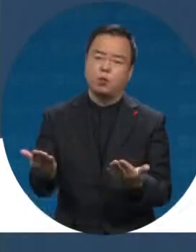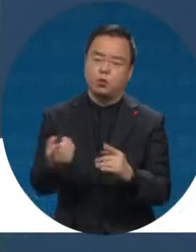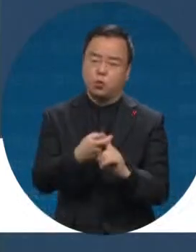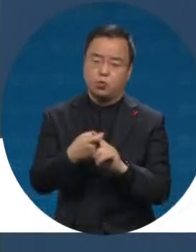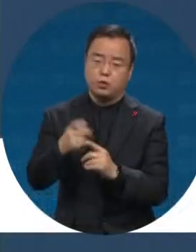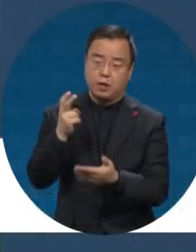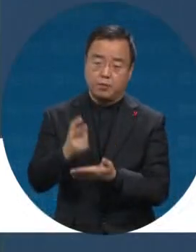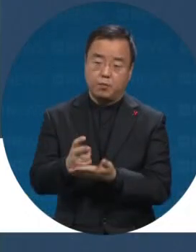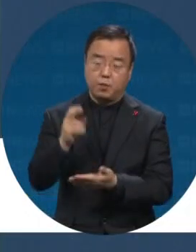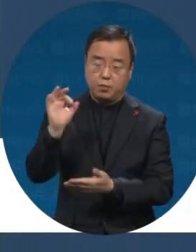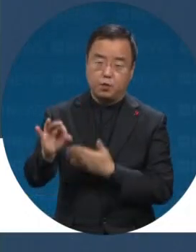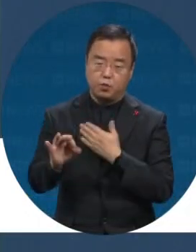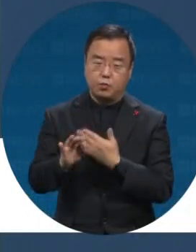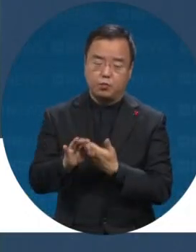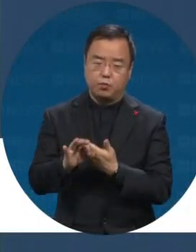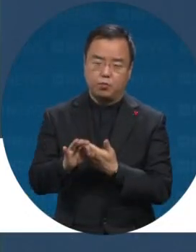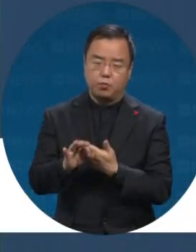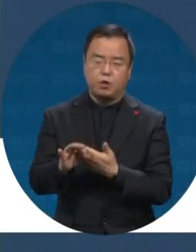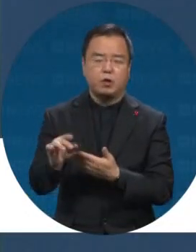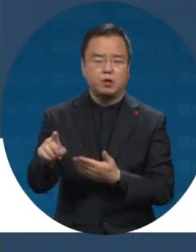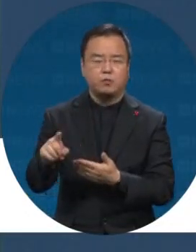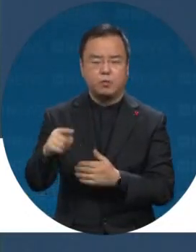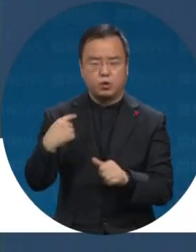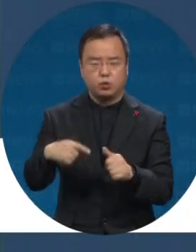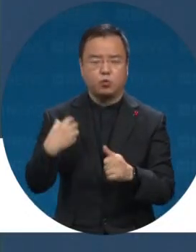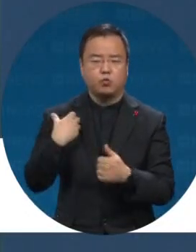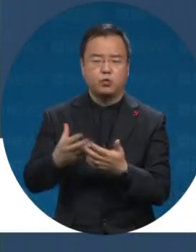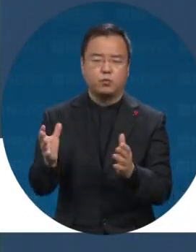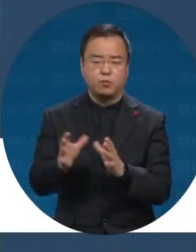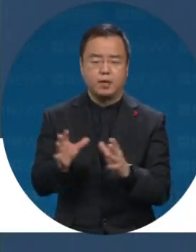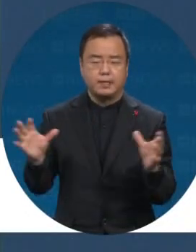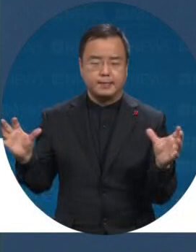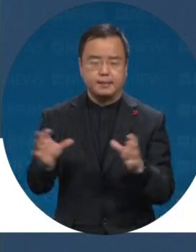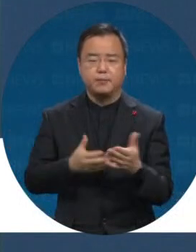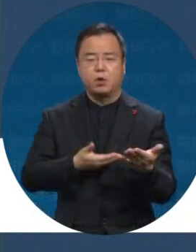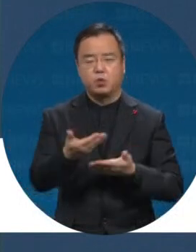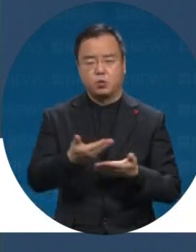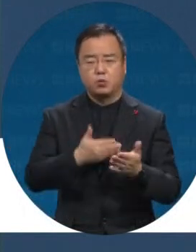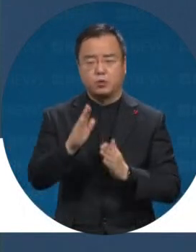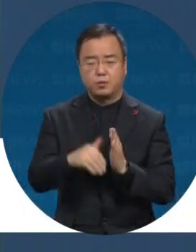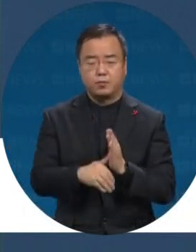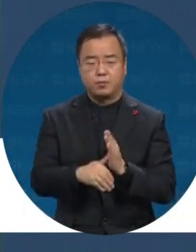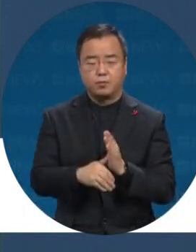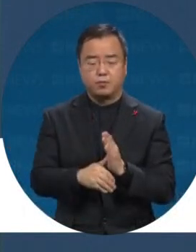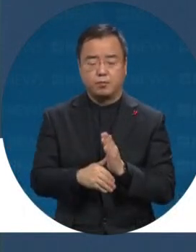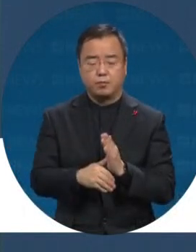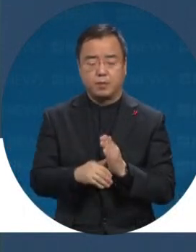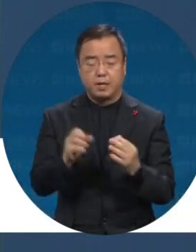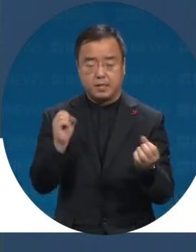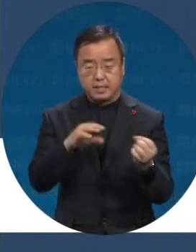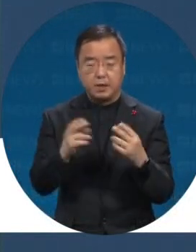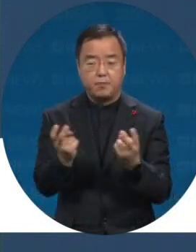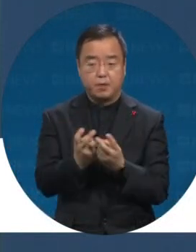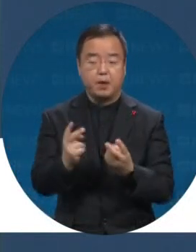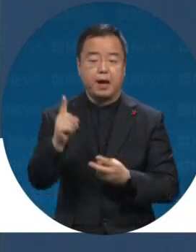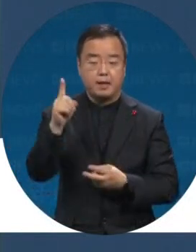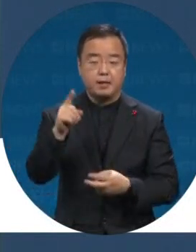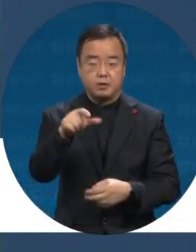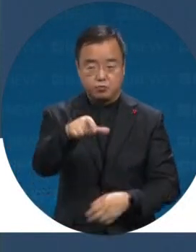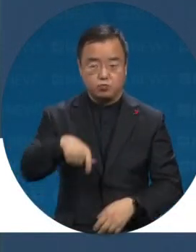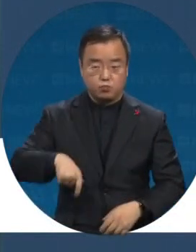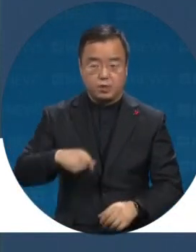따르면 복수의 교원노조가 교육 당국과 함께 단체 교섭을 할 때 참고단이라를 할 수 있게 되어 있습니다